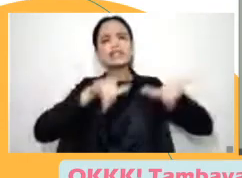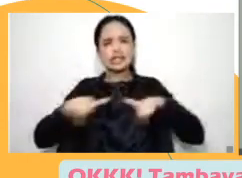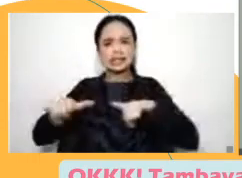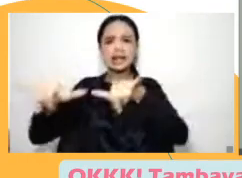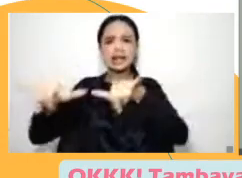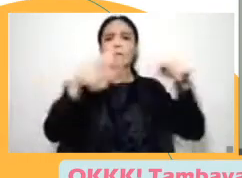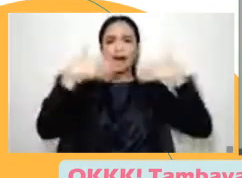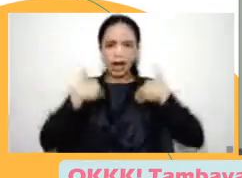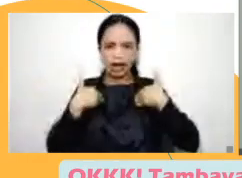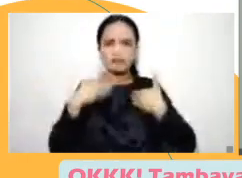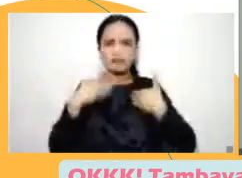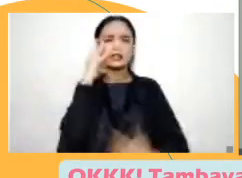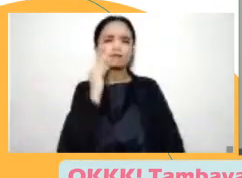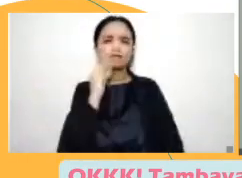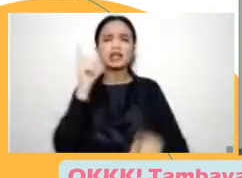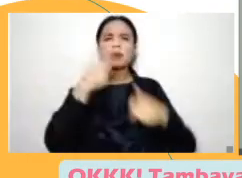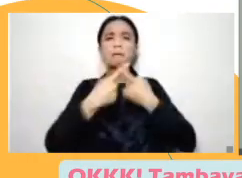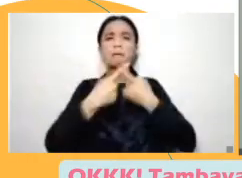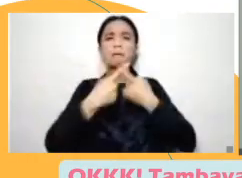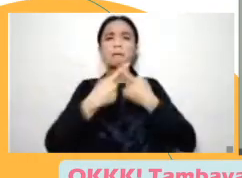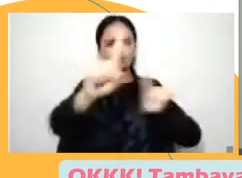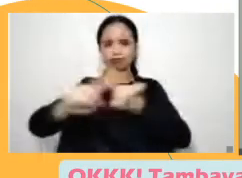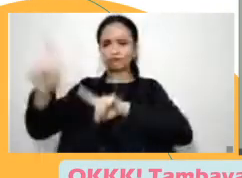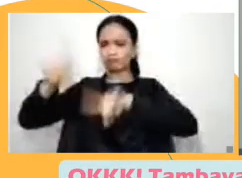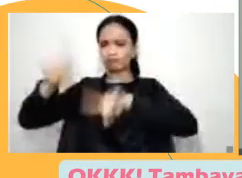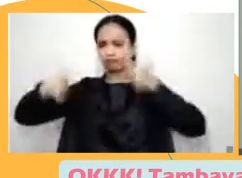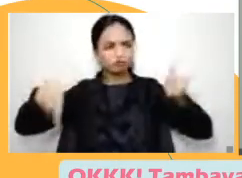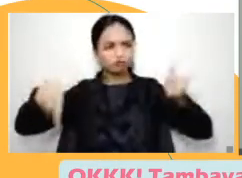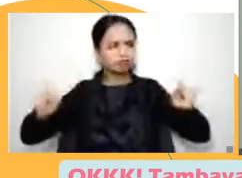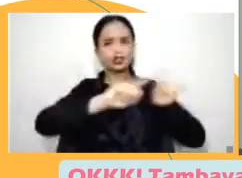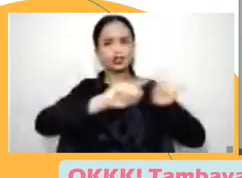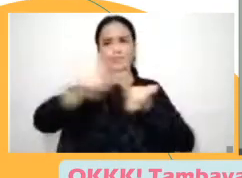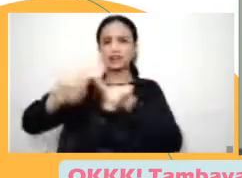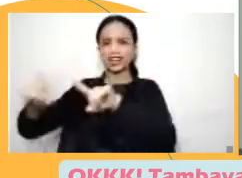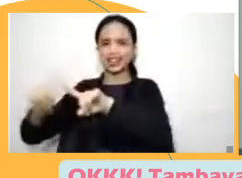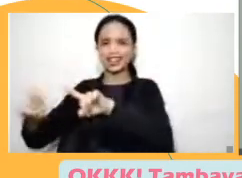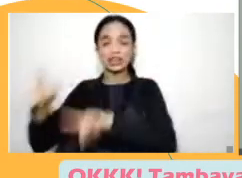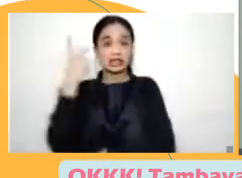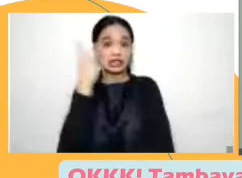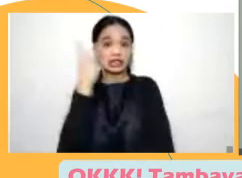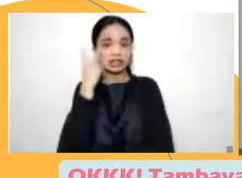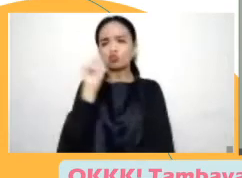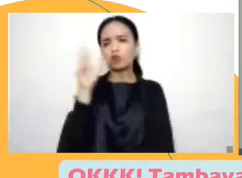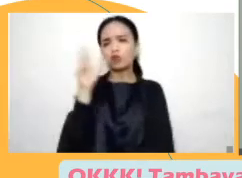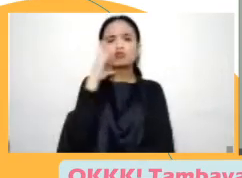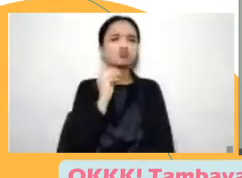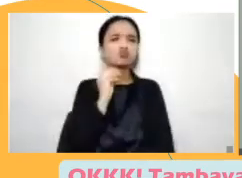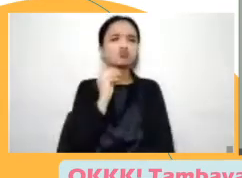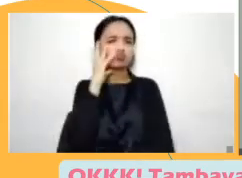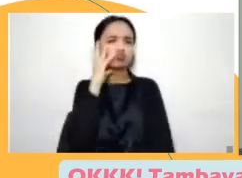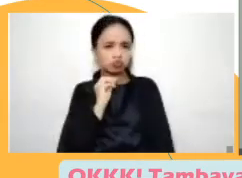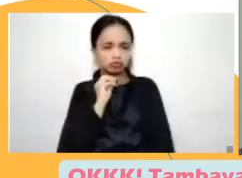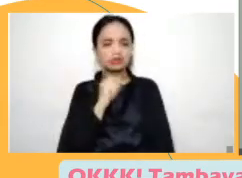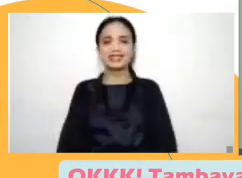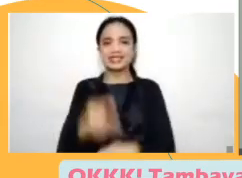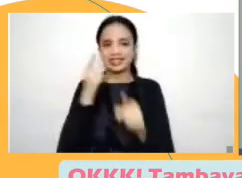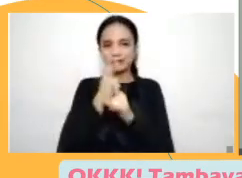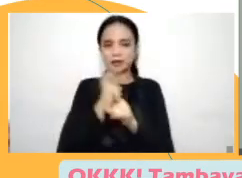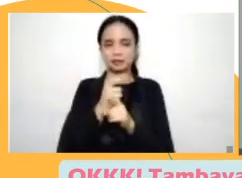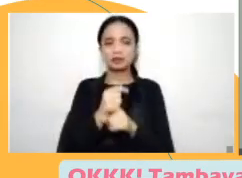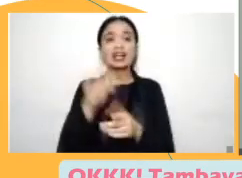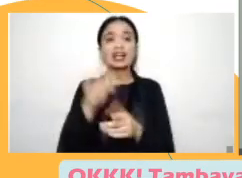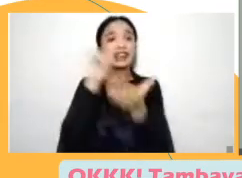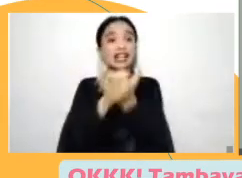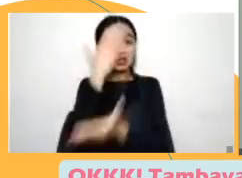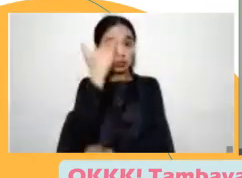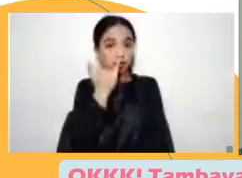may dinaraanan. Iba-iba lang. Minsan nga pare-pareho, no? Nung mga dinaraanan natin at certain ages. Yun. Kaya alam